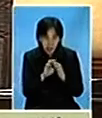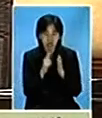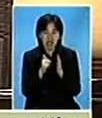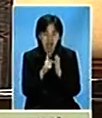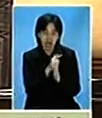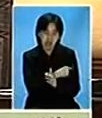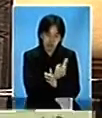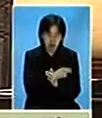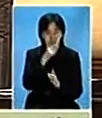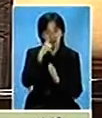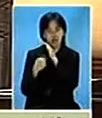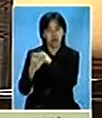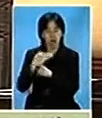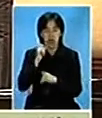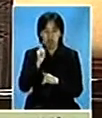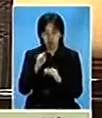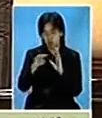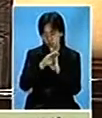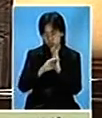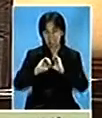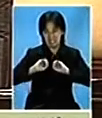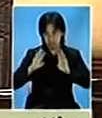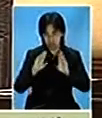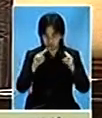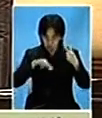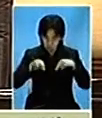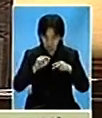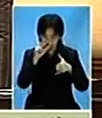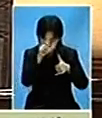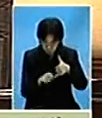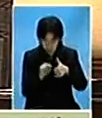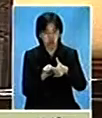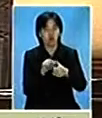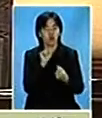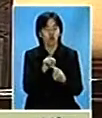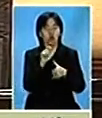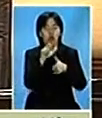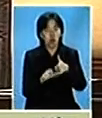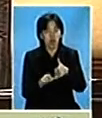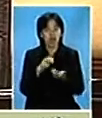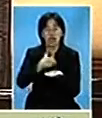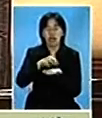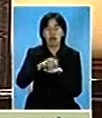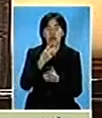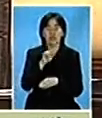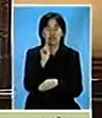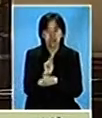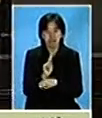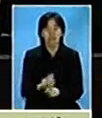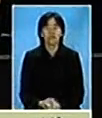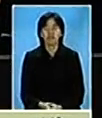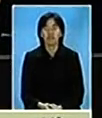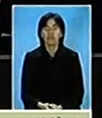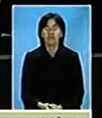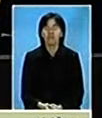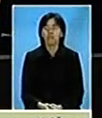ไว้ให้มีลักษณะที่เฉพาะนะครับแล้วดูแลเฉพาะเรื่องของมนุษย์นะครับอันนี้ขออนุญาตกลับเรียนท่านประธานครับ